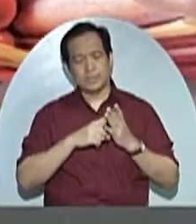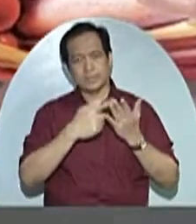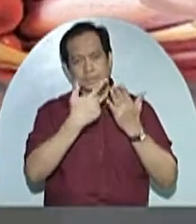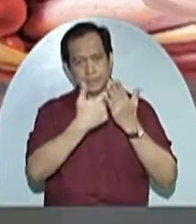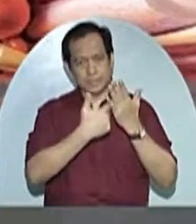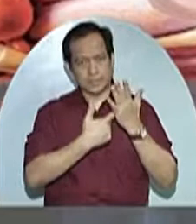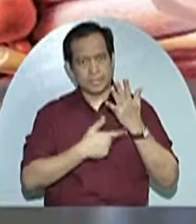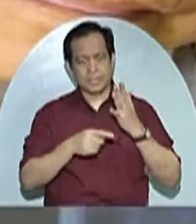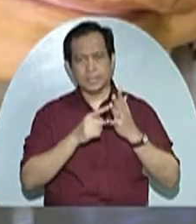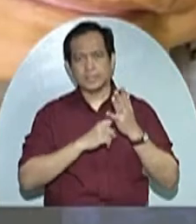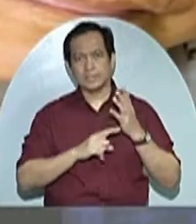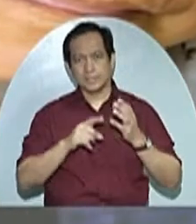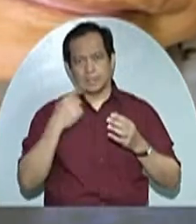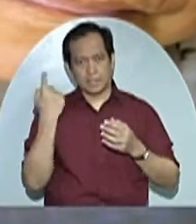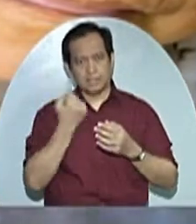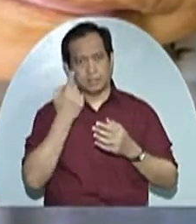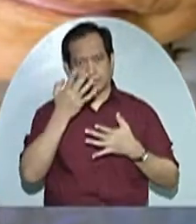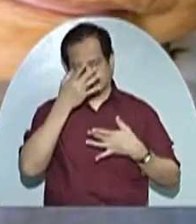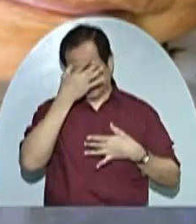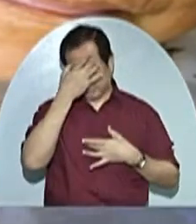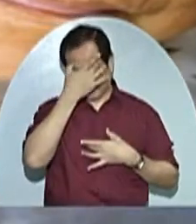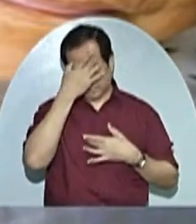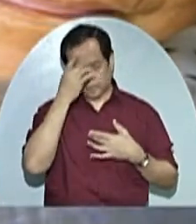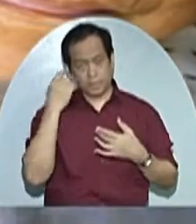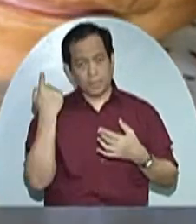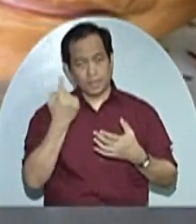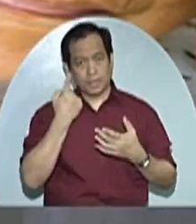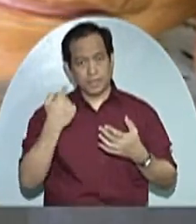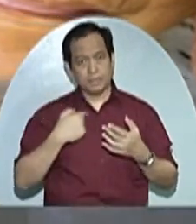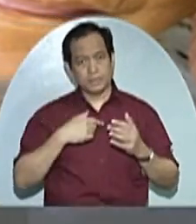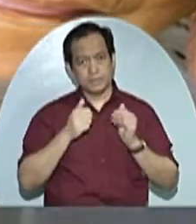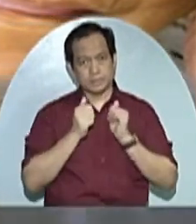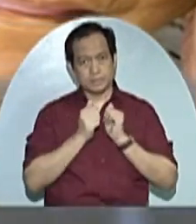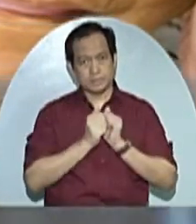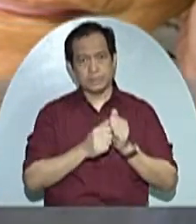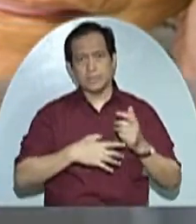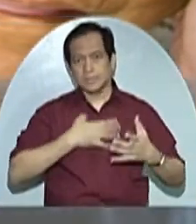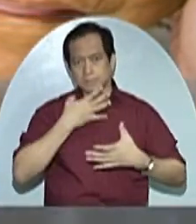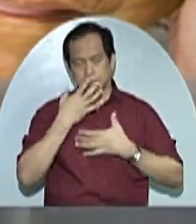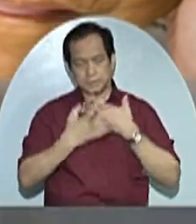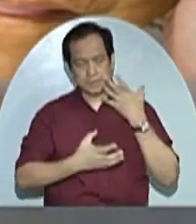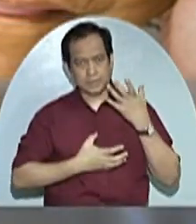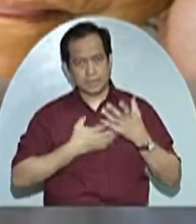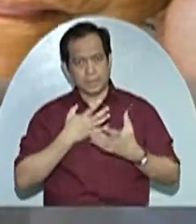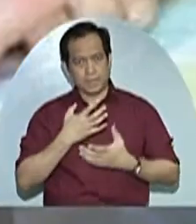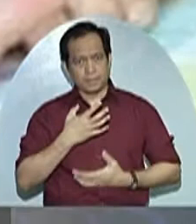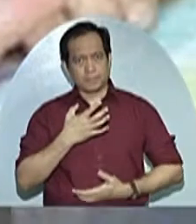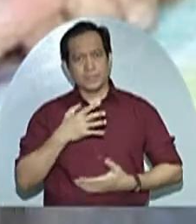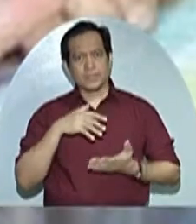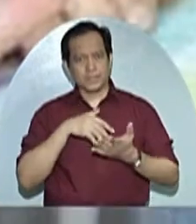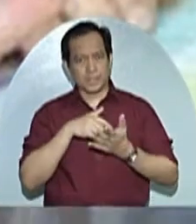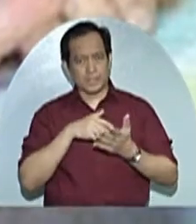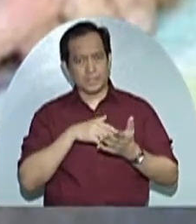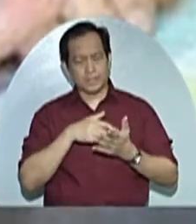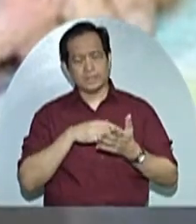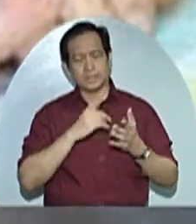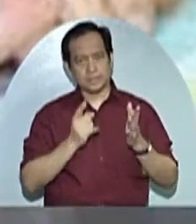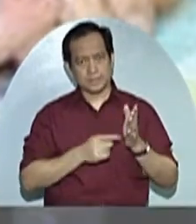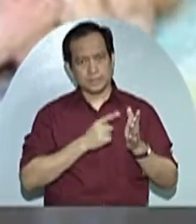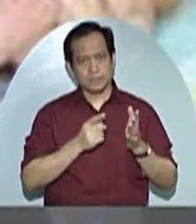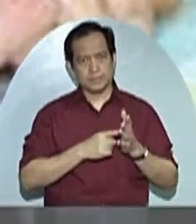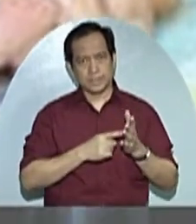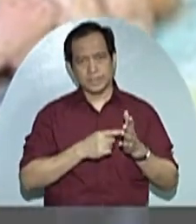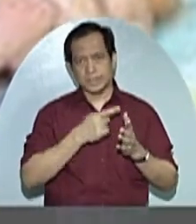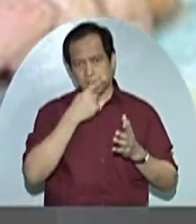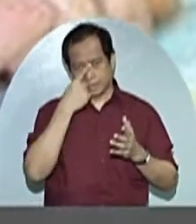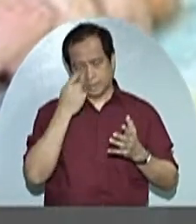mga sumusunod. Madalas na pananakit ng ulo na kadalasang sinasamahan ng pagsusuka. Panghihina na